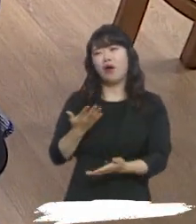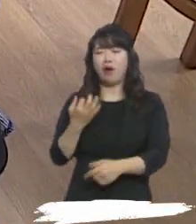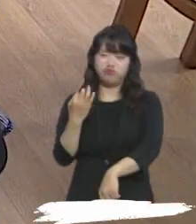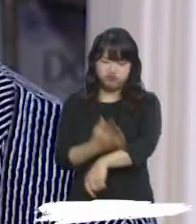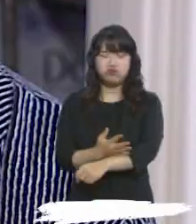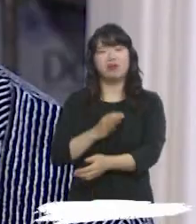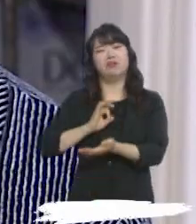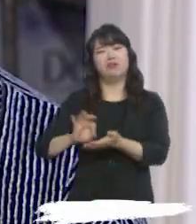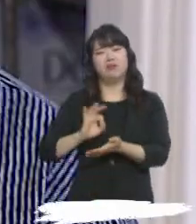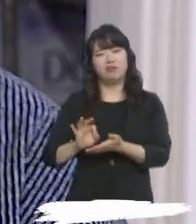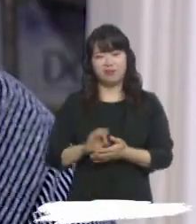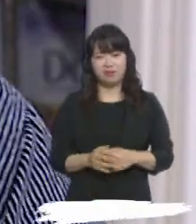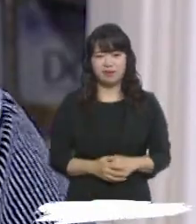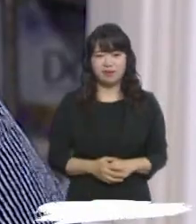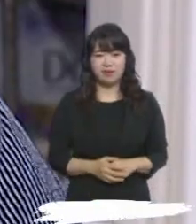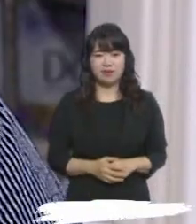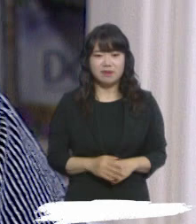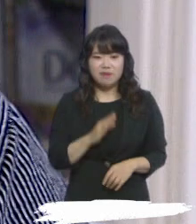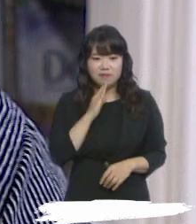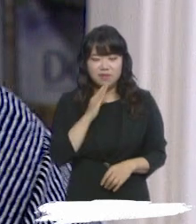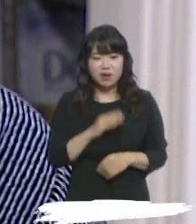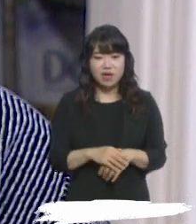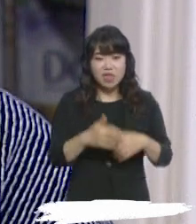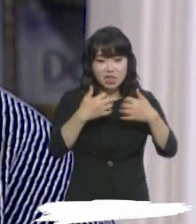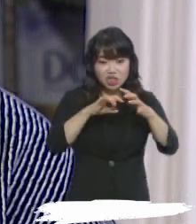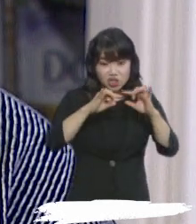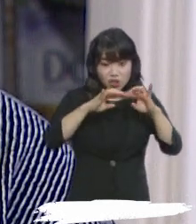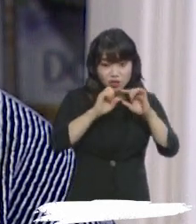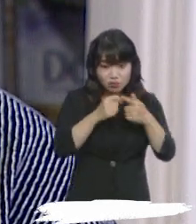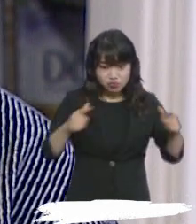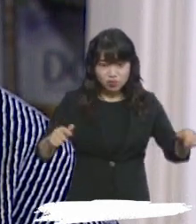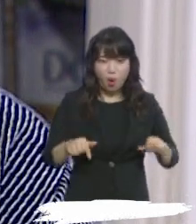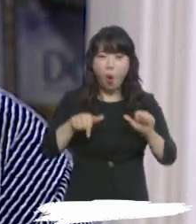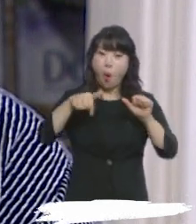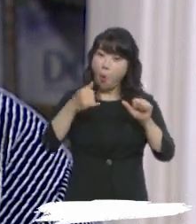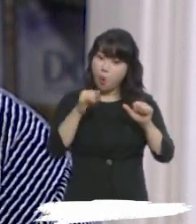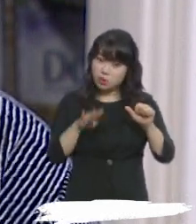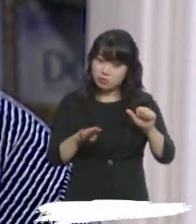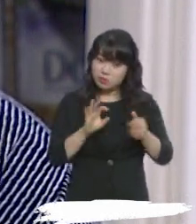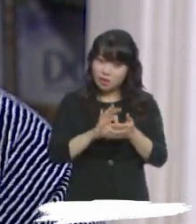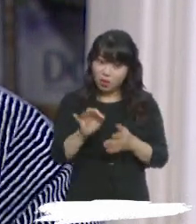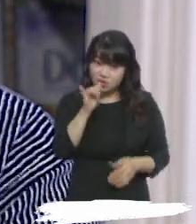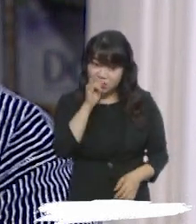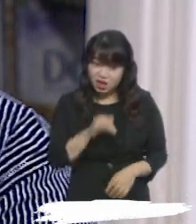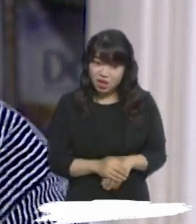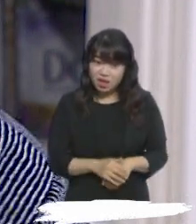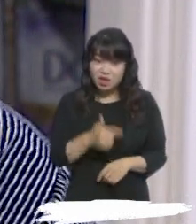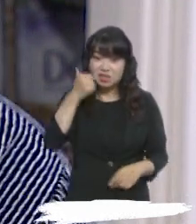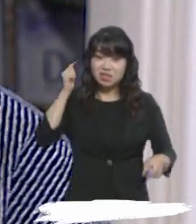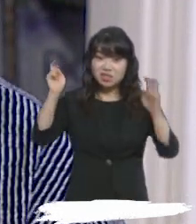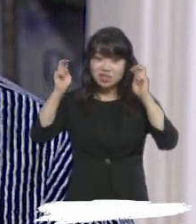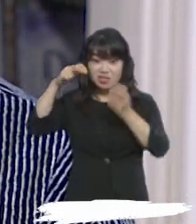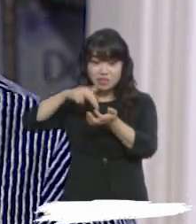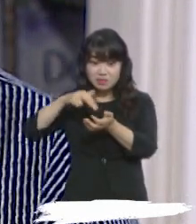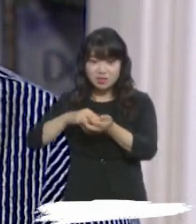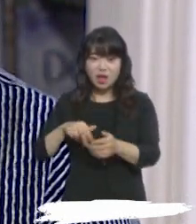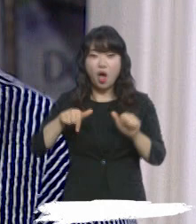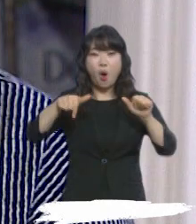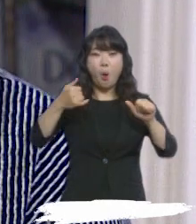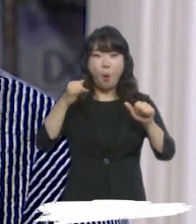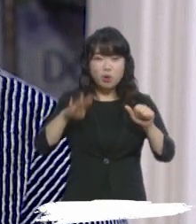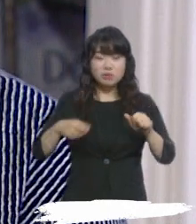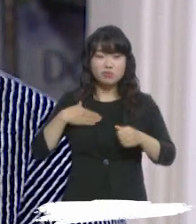없었습니다. 전기 제품들이 5등급 쓰는 데 있을까요? 대기업에서 5등급짜리를 이렇게